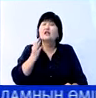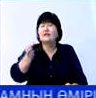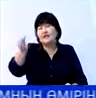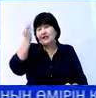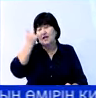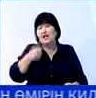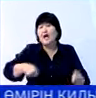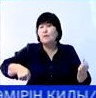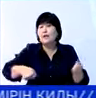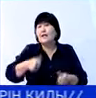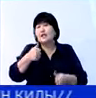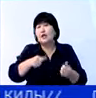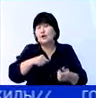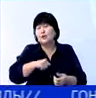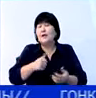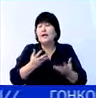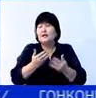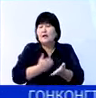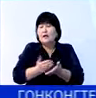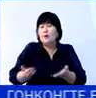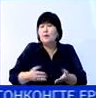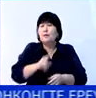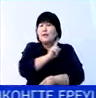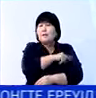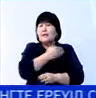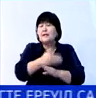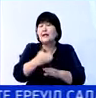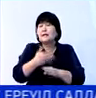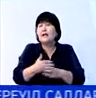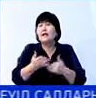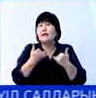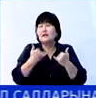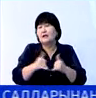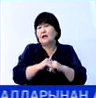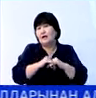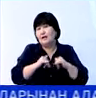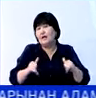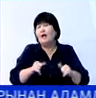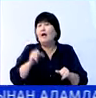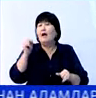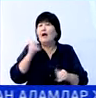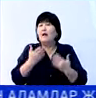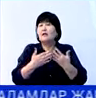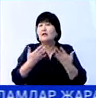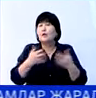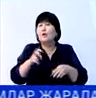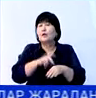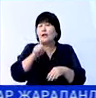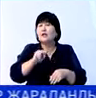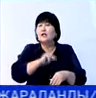арналған бильярдтан турнир болды. Саналы ғұмырын медицина саласының өрістеуіне арнаған алтын қолды дәрігердің